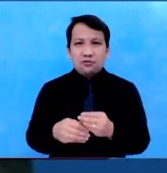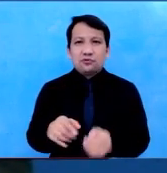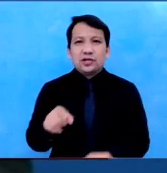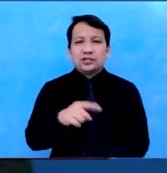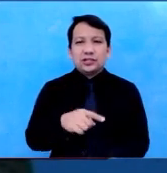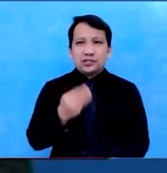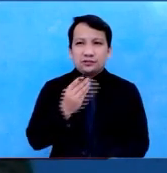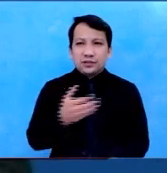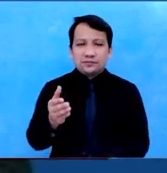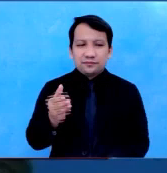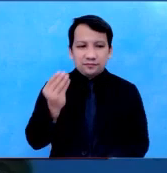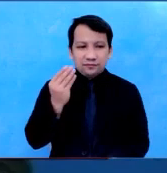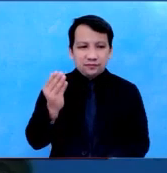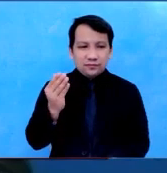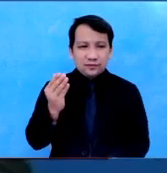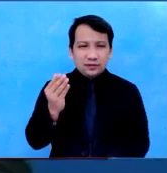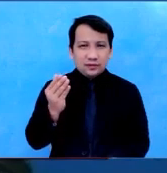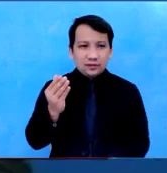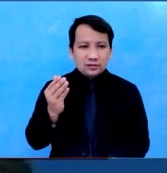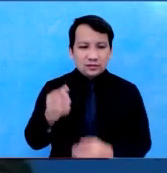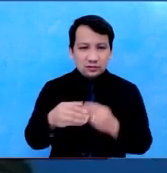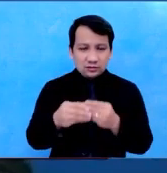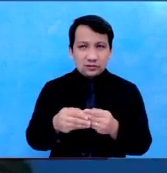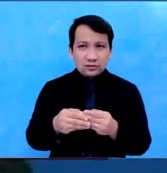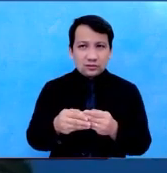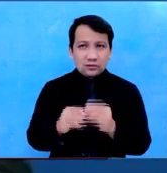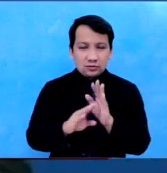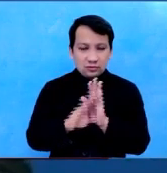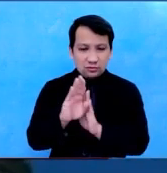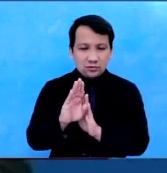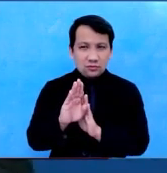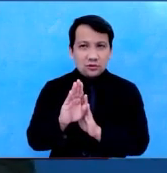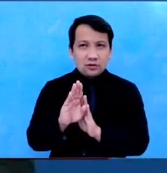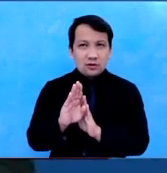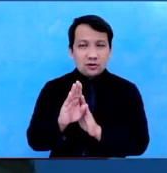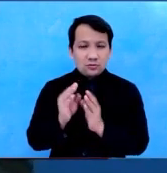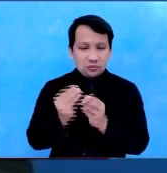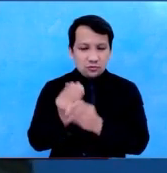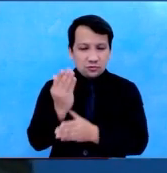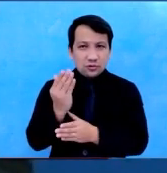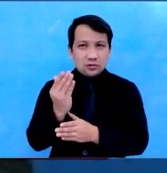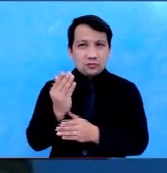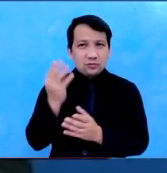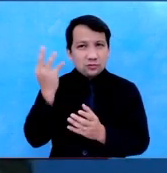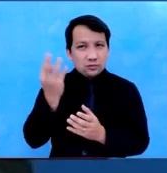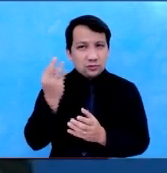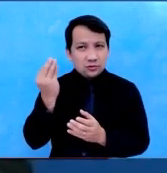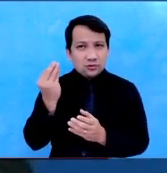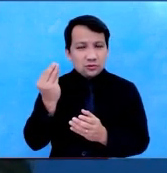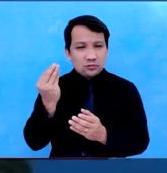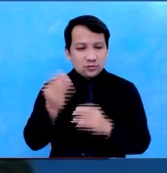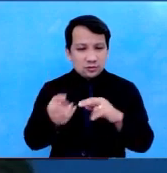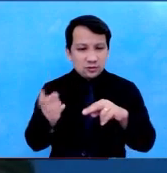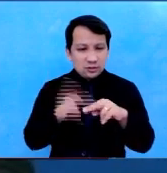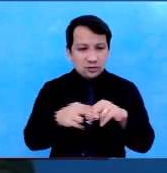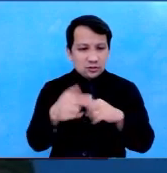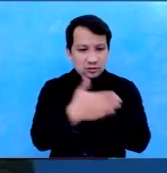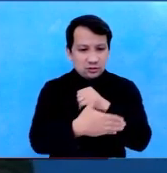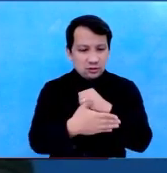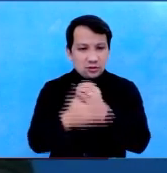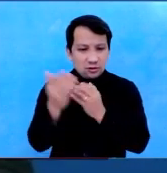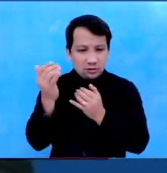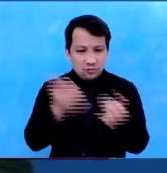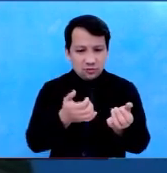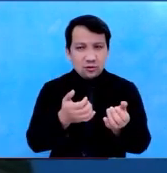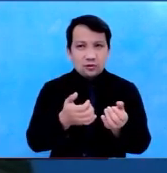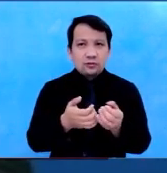of the prevailing current account dynamics of a growing economy, reflecting the increase in the country's imports amid the